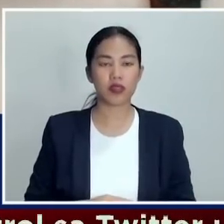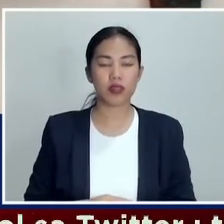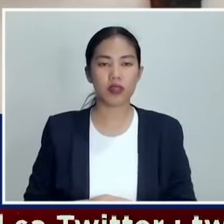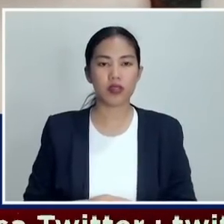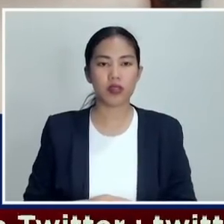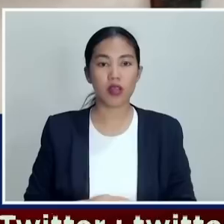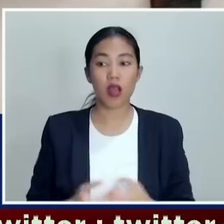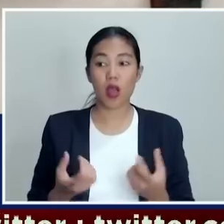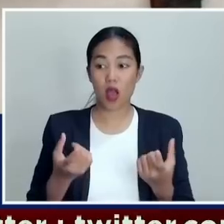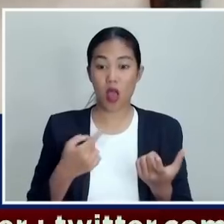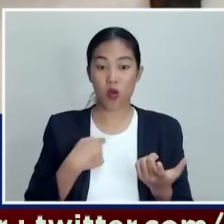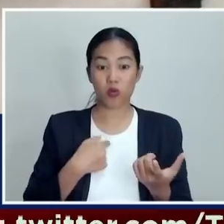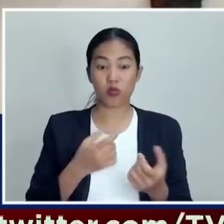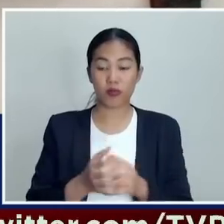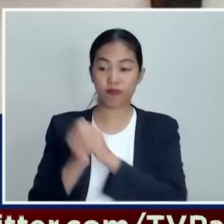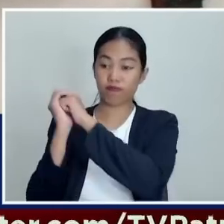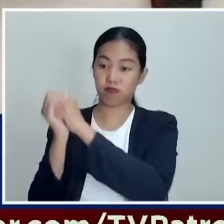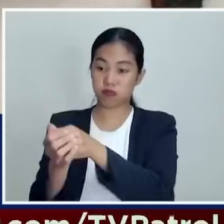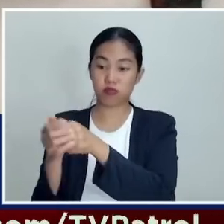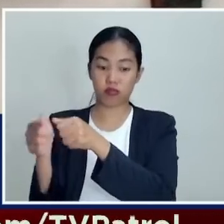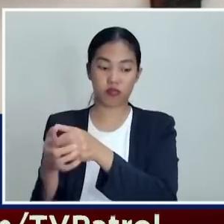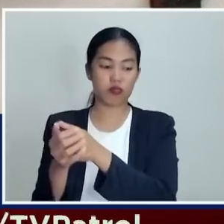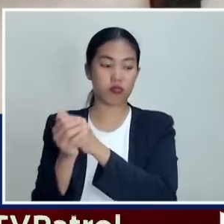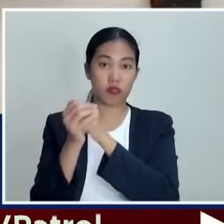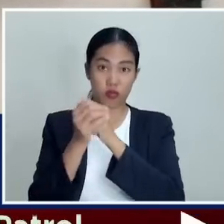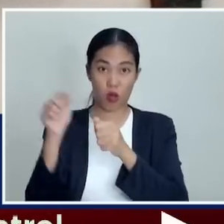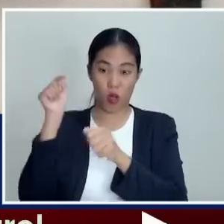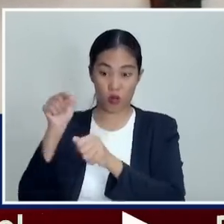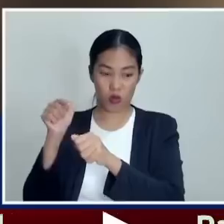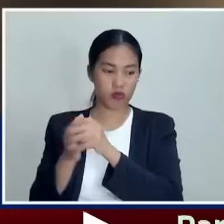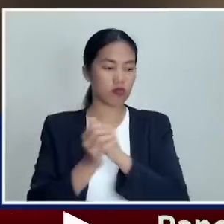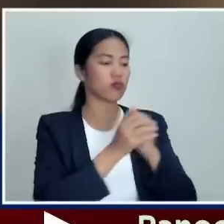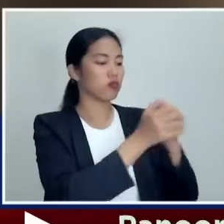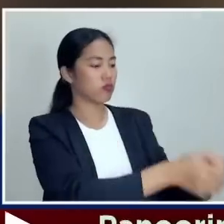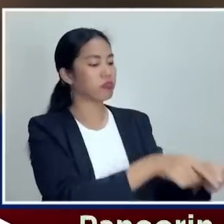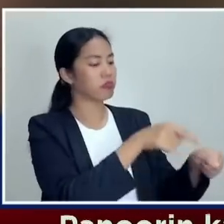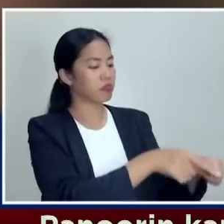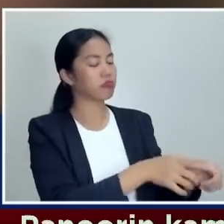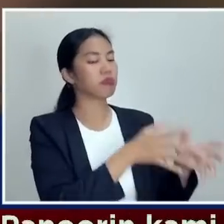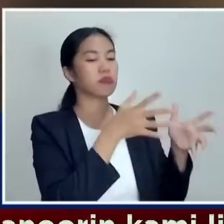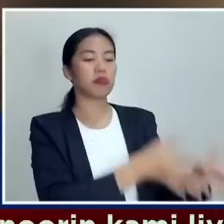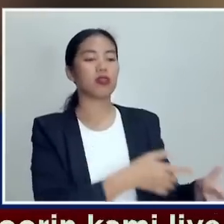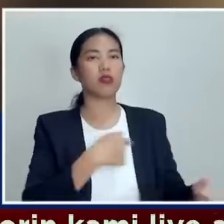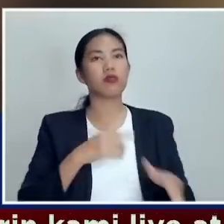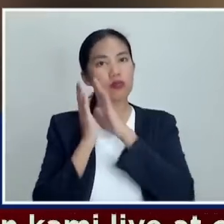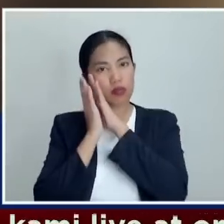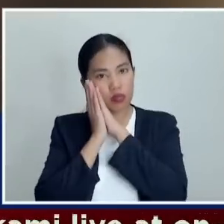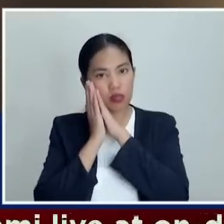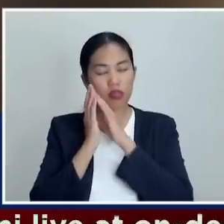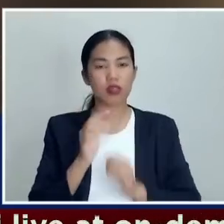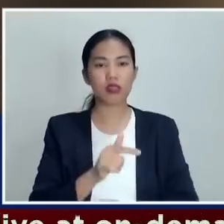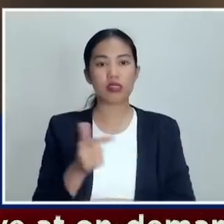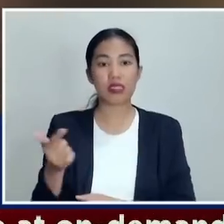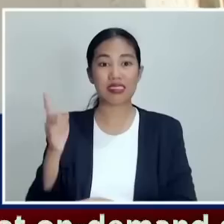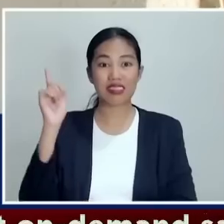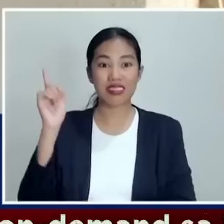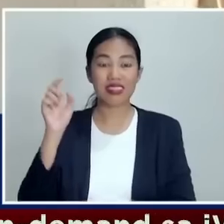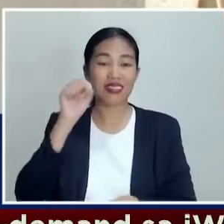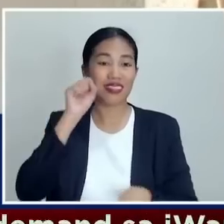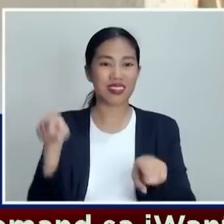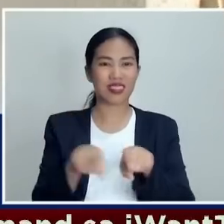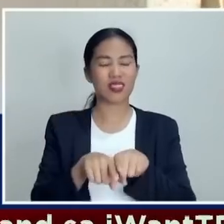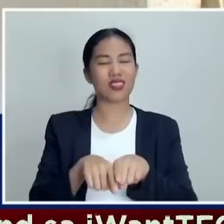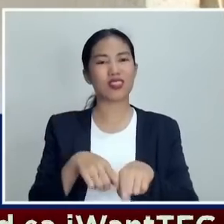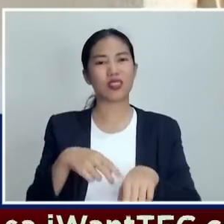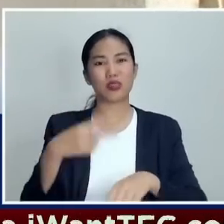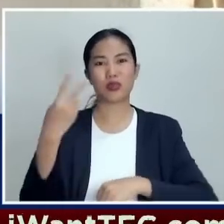kahon, binalik ko po uli sa pinaglagyan at natulog na po uli ako. Ang kapatid ng suspect, doble ang sakit na nararamdaman. Hindi nga